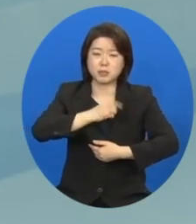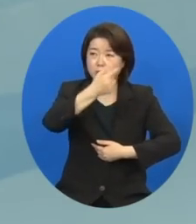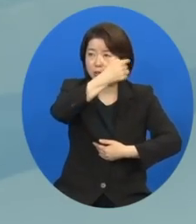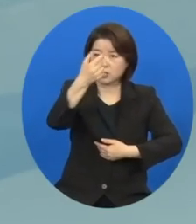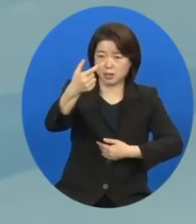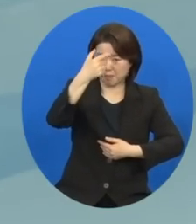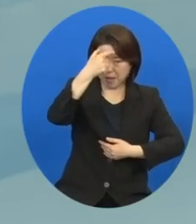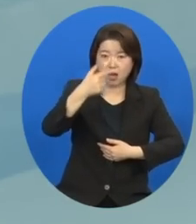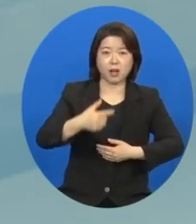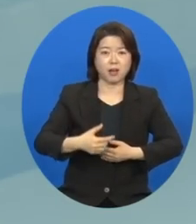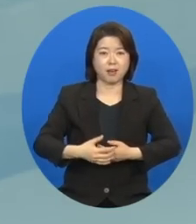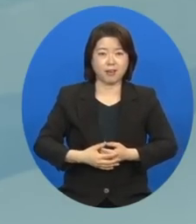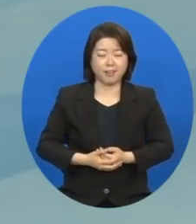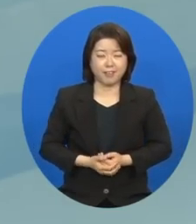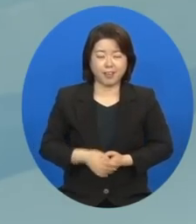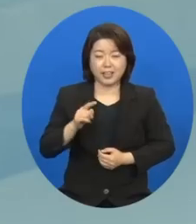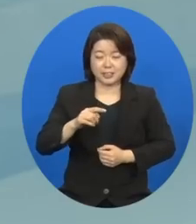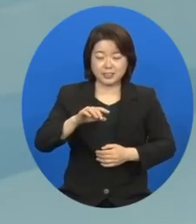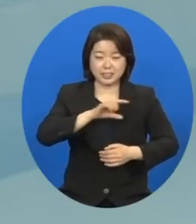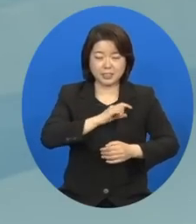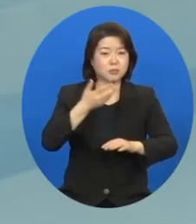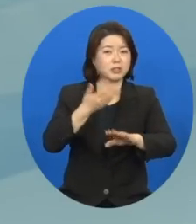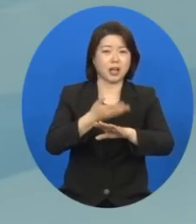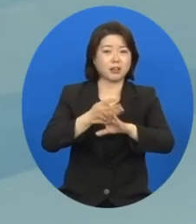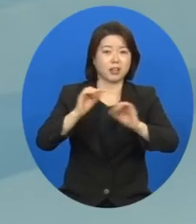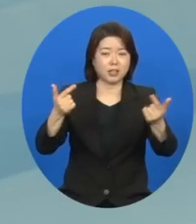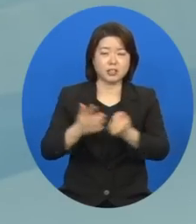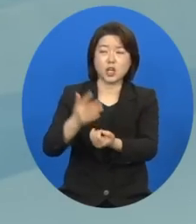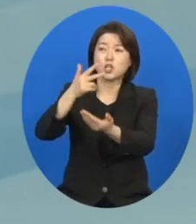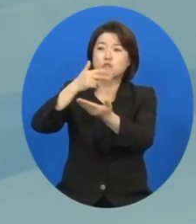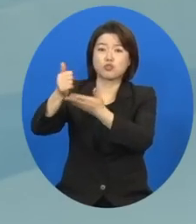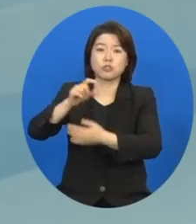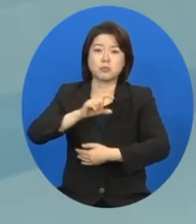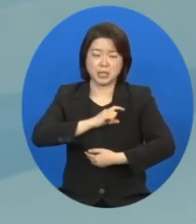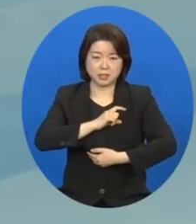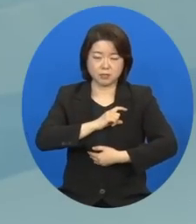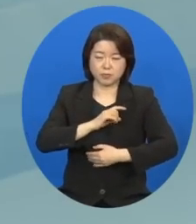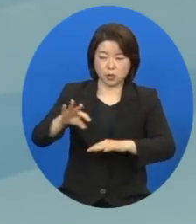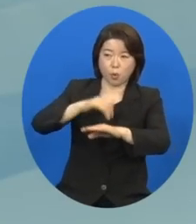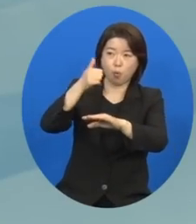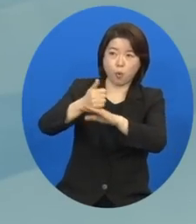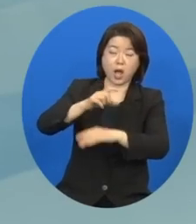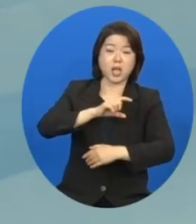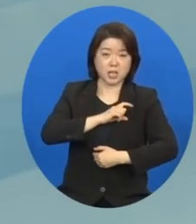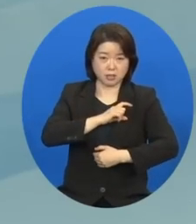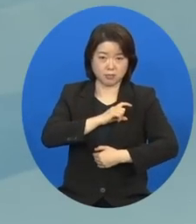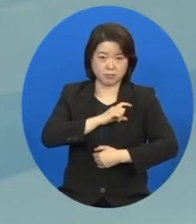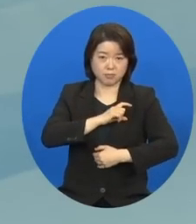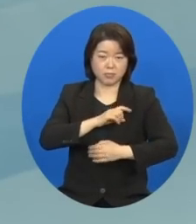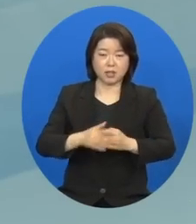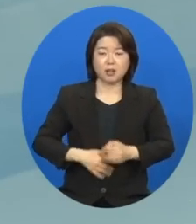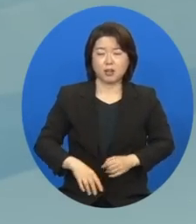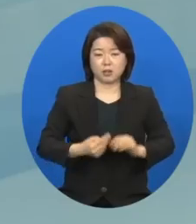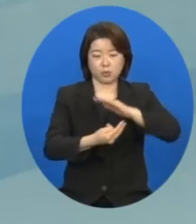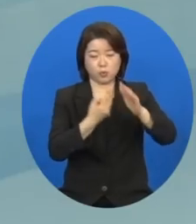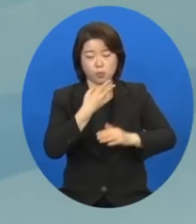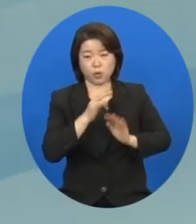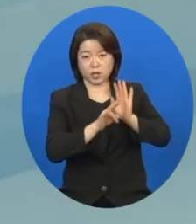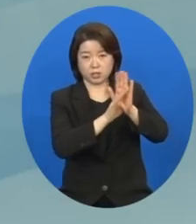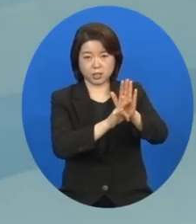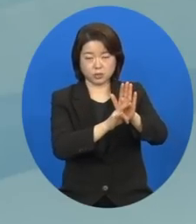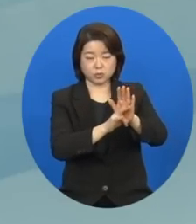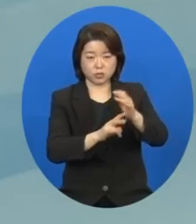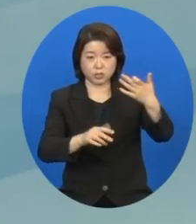거예요. 그래서 이 이름은 다른 것이 아니라 주님의 이름이며 왕의 이름입니다. 그래서 요한계시록 19장에 보면 백마